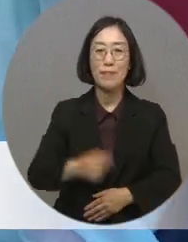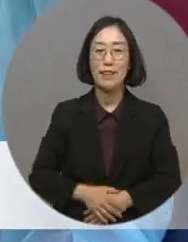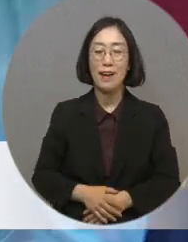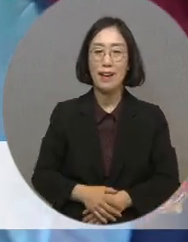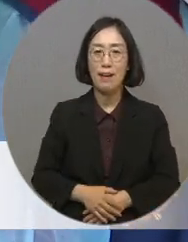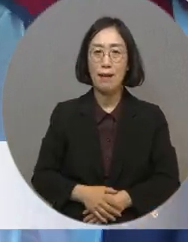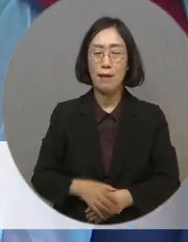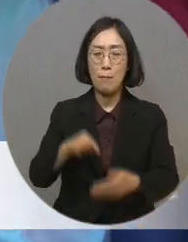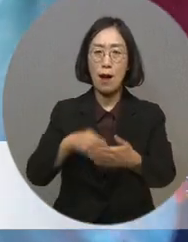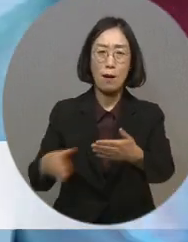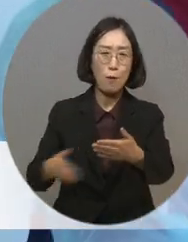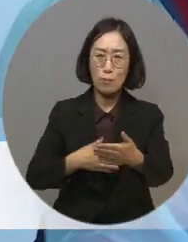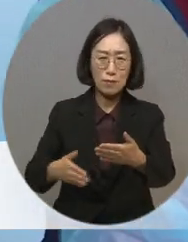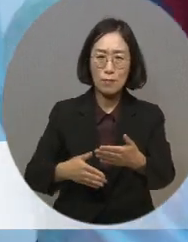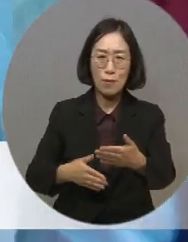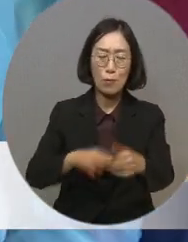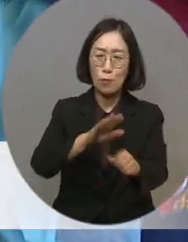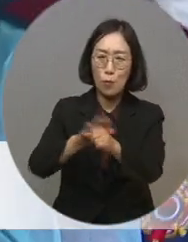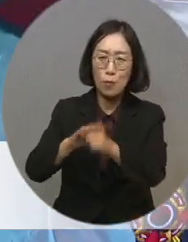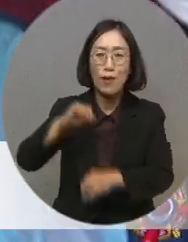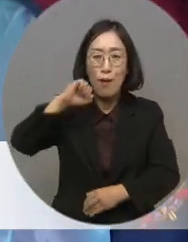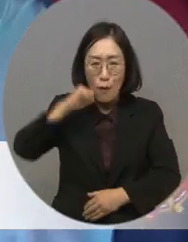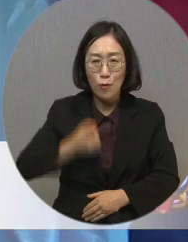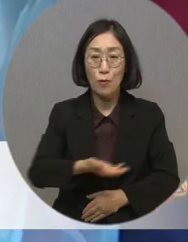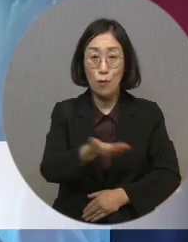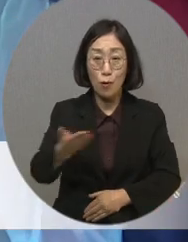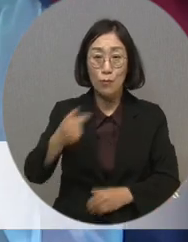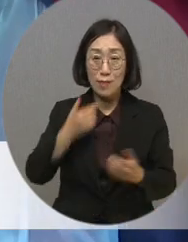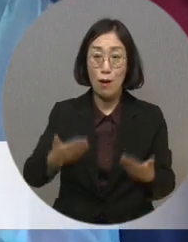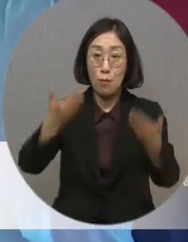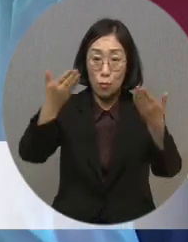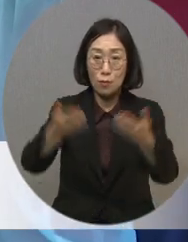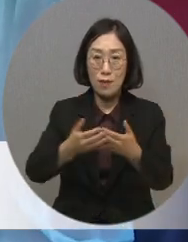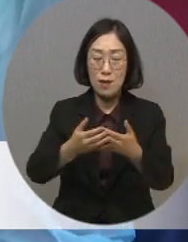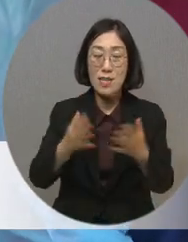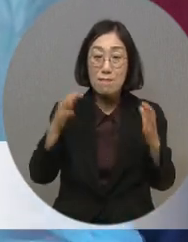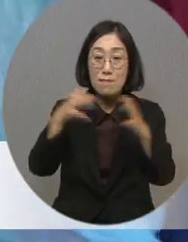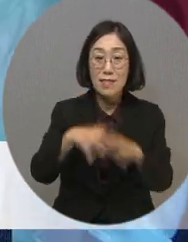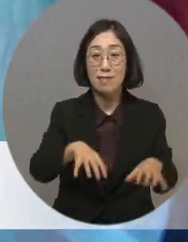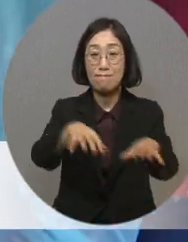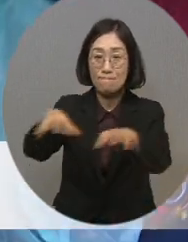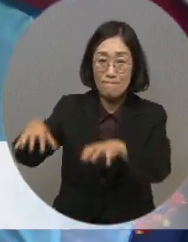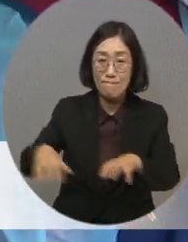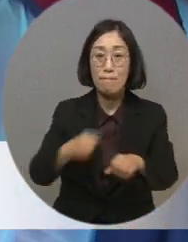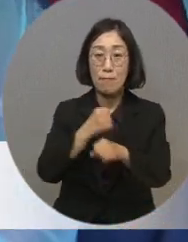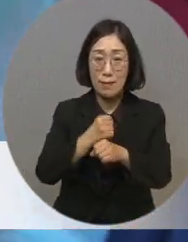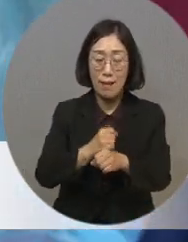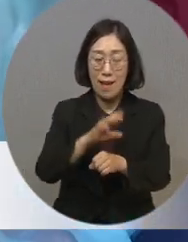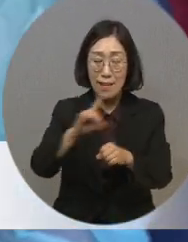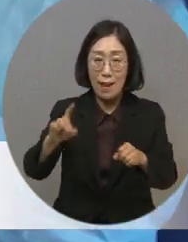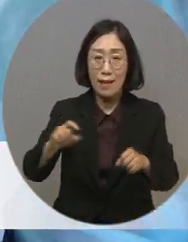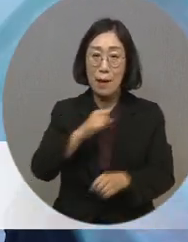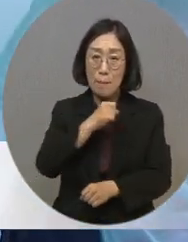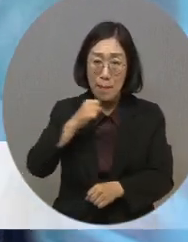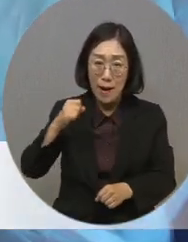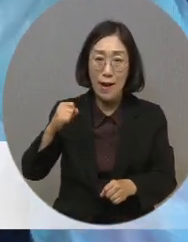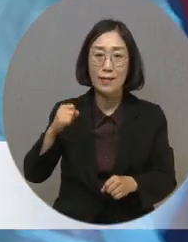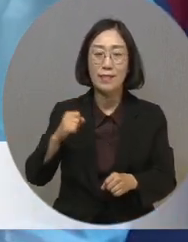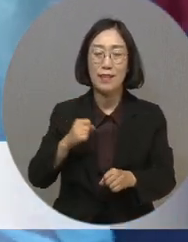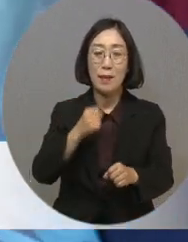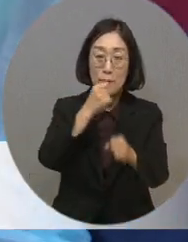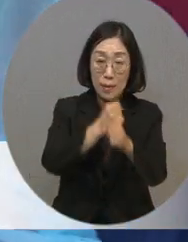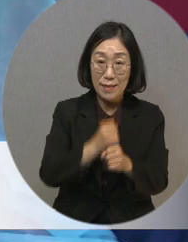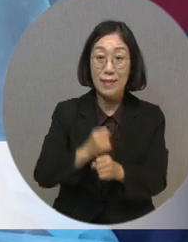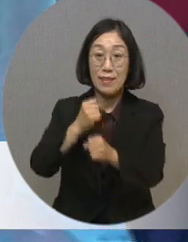이게 마음에 없으면 못합니다. 저 여러분들이 다 봉사활동하러 나와서 김장 담으시는데 이 김장 한 포기 한 포기를 정성껏